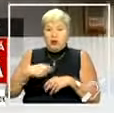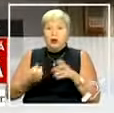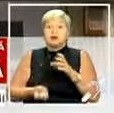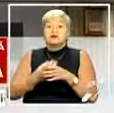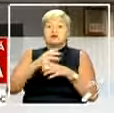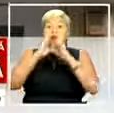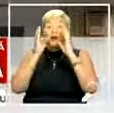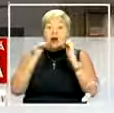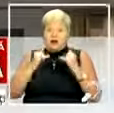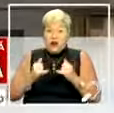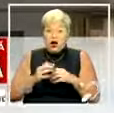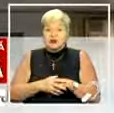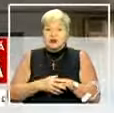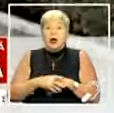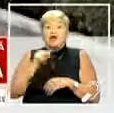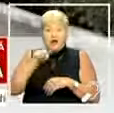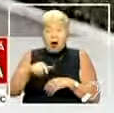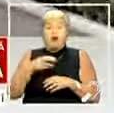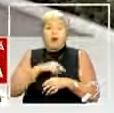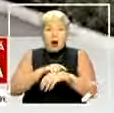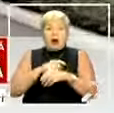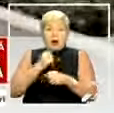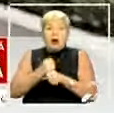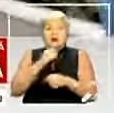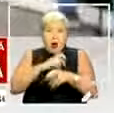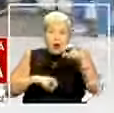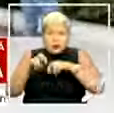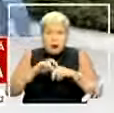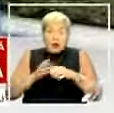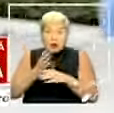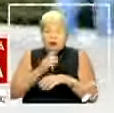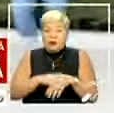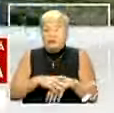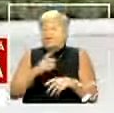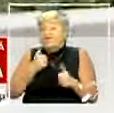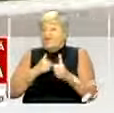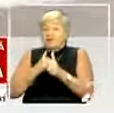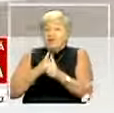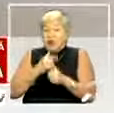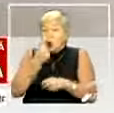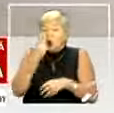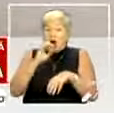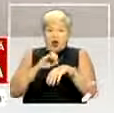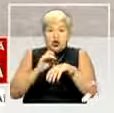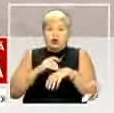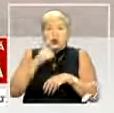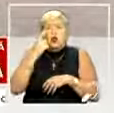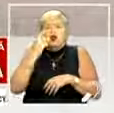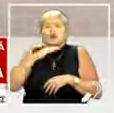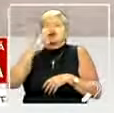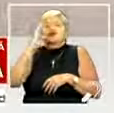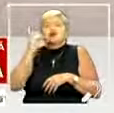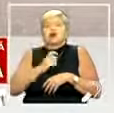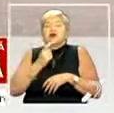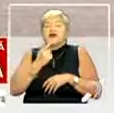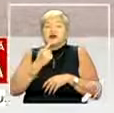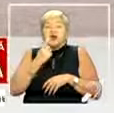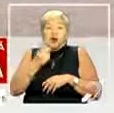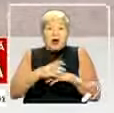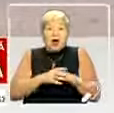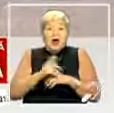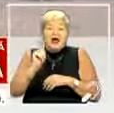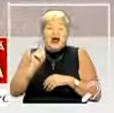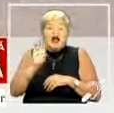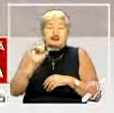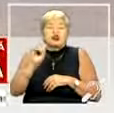dimineață și sunt în plină desfășurare și la această oră. Vizat este, așa cum ai spus și tu, un medic celebru timișorean. Vorbim despre Marian